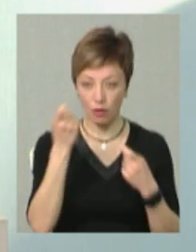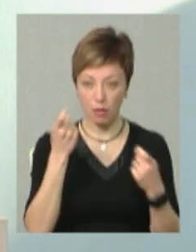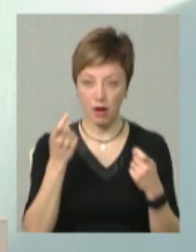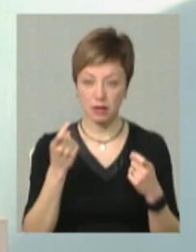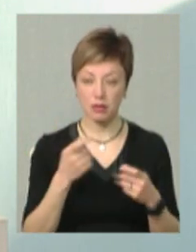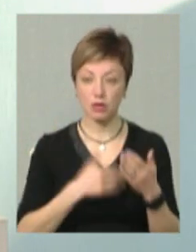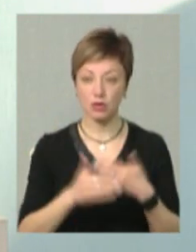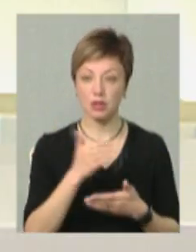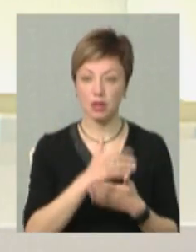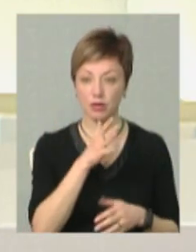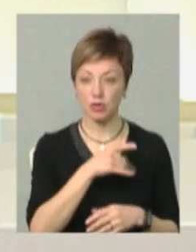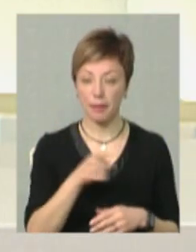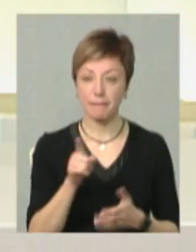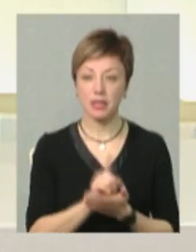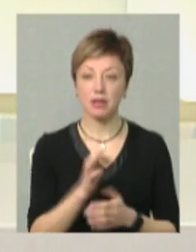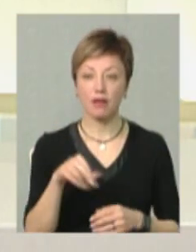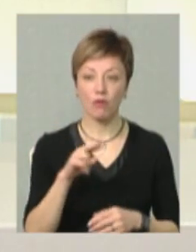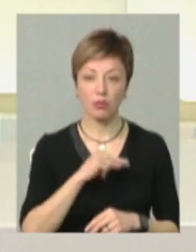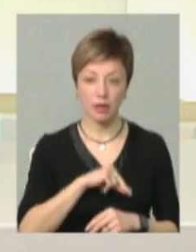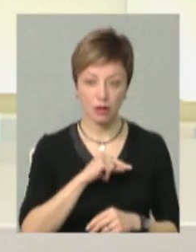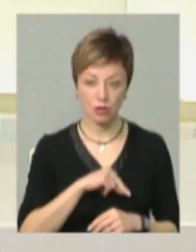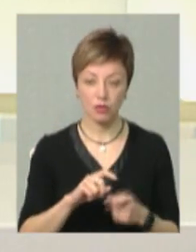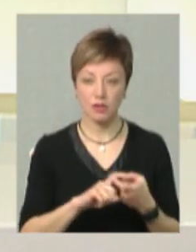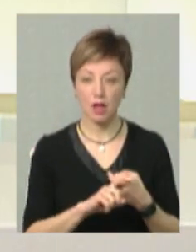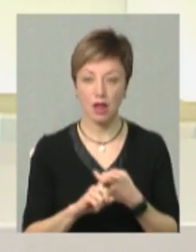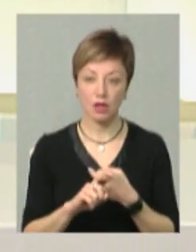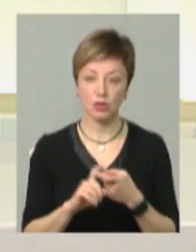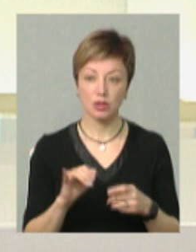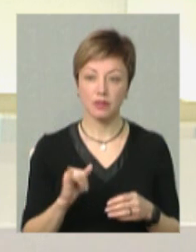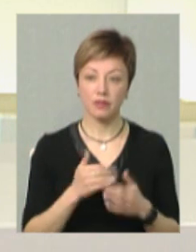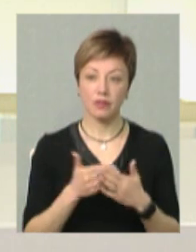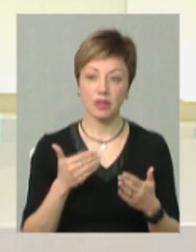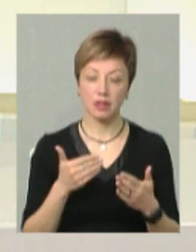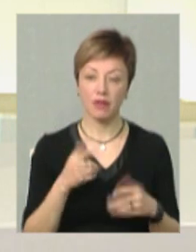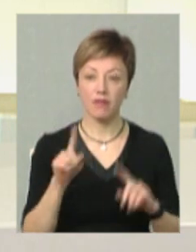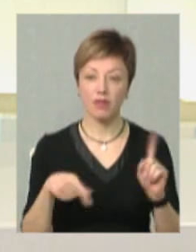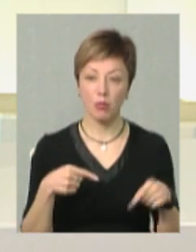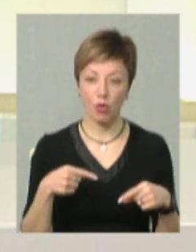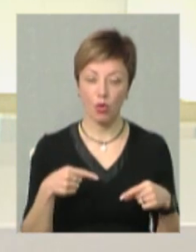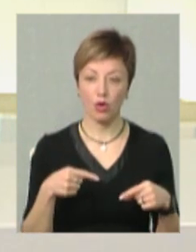останнім часом. Так, пенсійний фонд працює в залежності від вимог